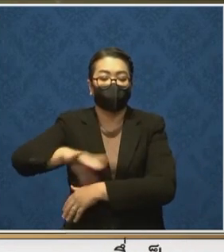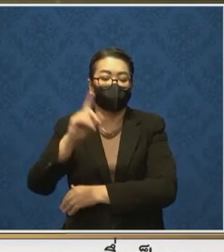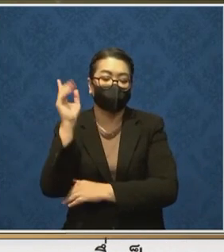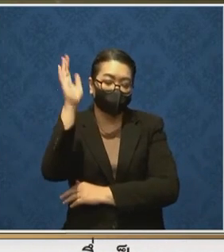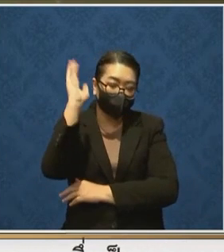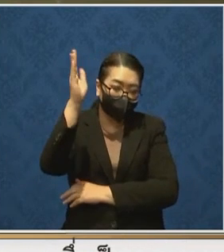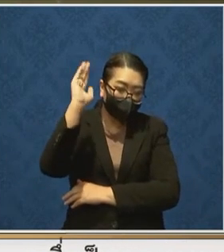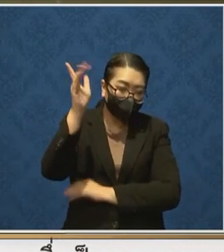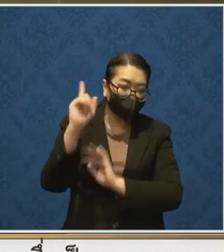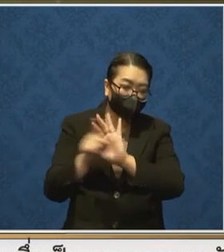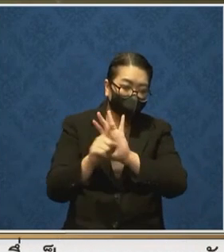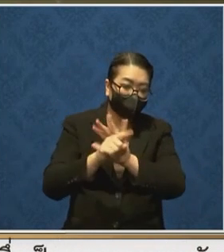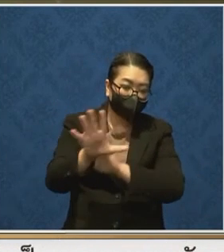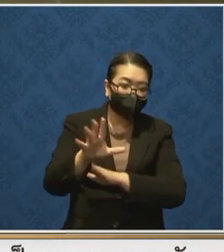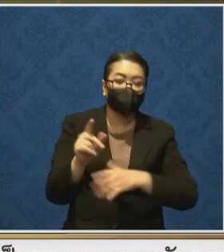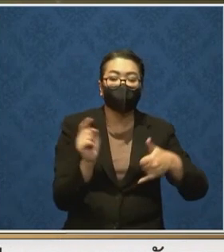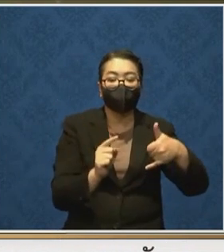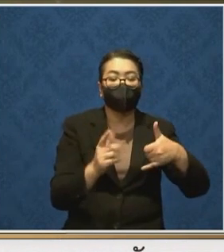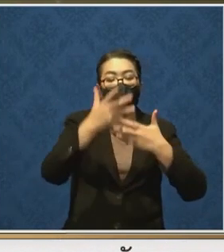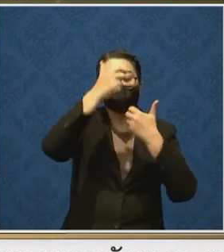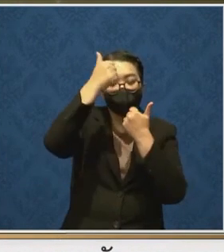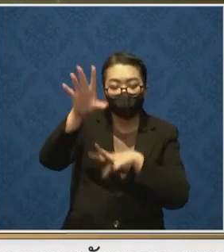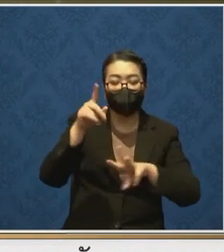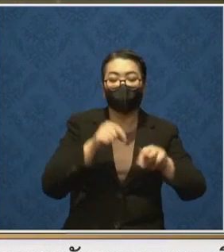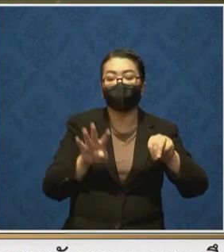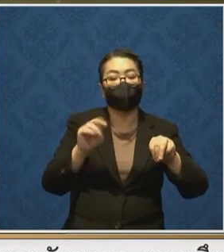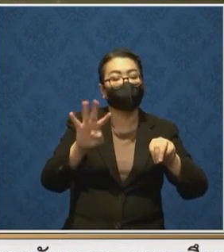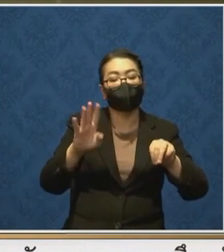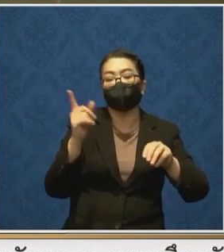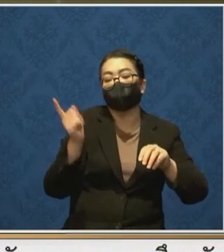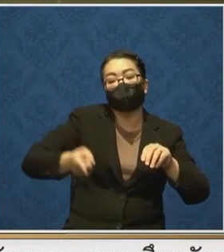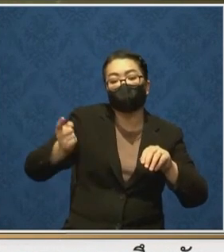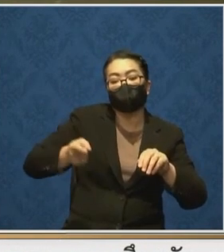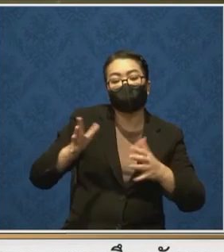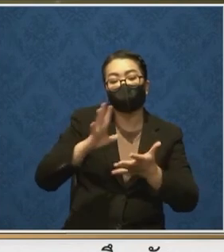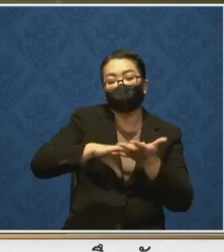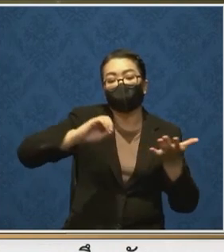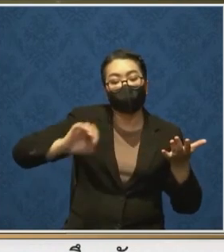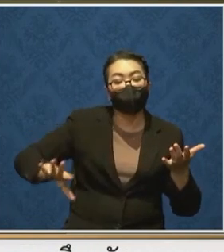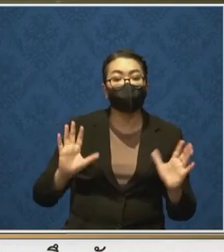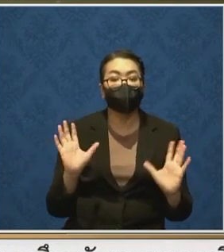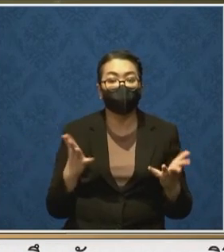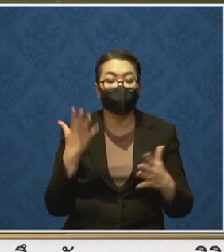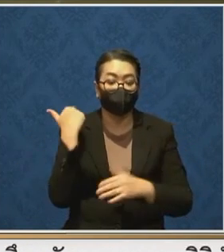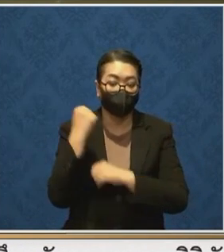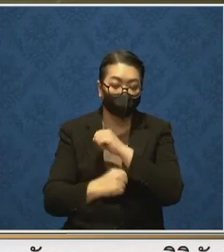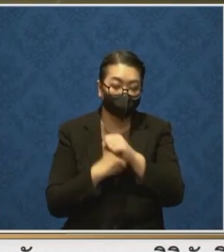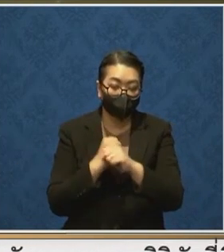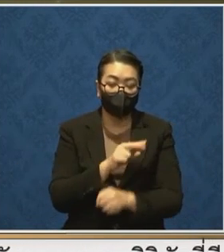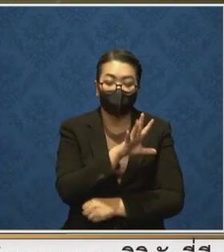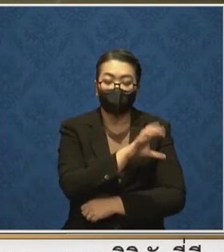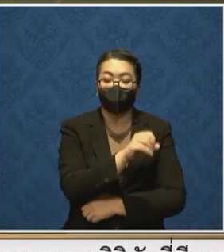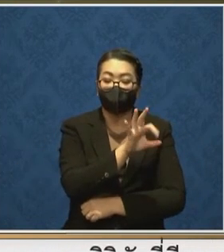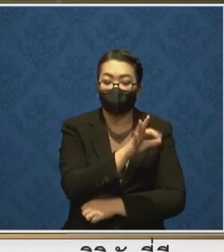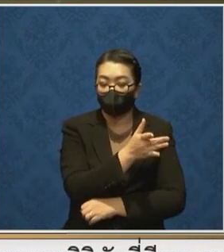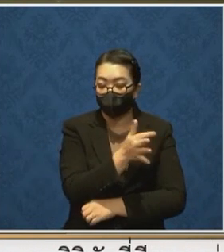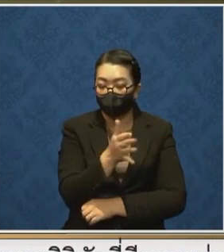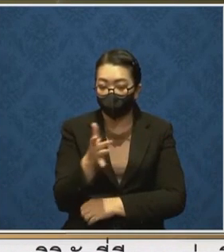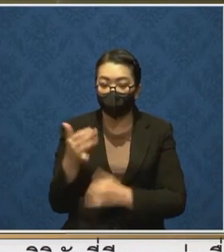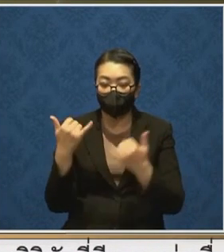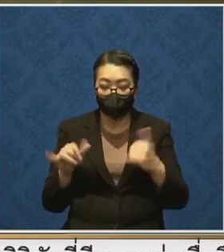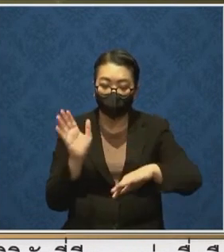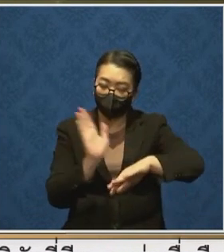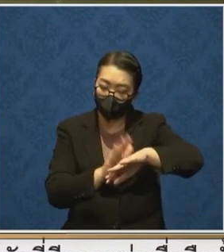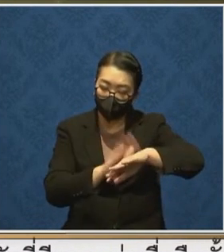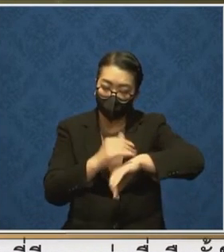ครั้งผลเอกประยุติก็ยเพิงเฉยอีกเทากับว่าตั้แต่ปี 2559 จนถปัจุบัน มีการเตืผเประย